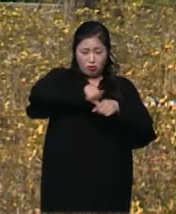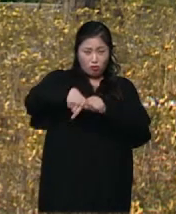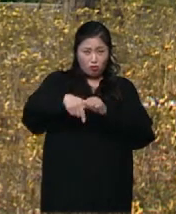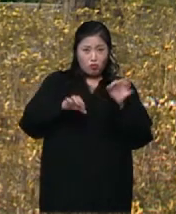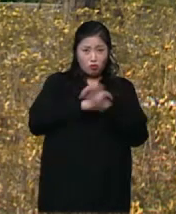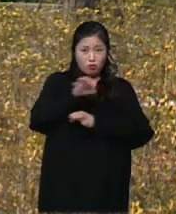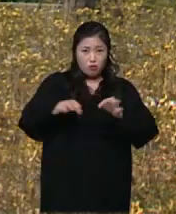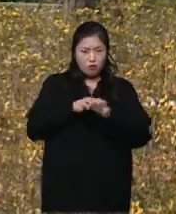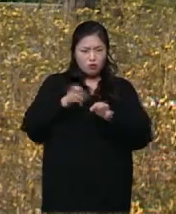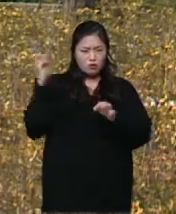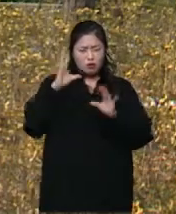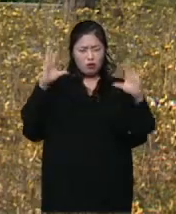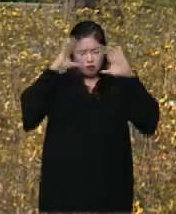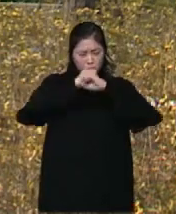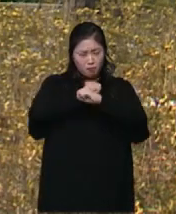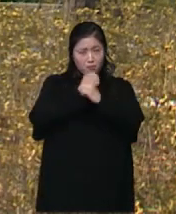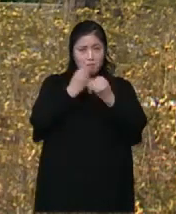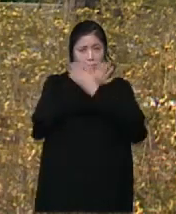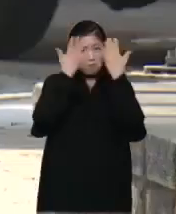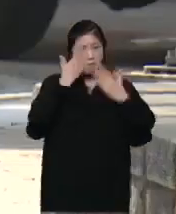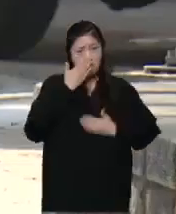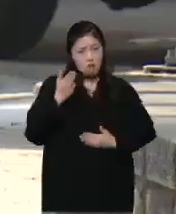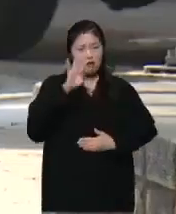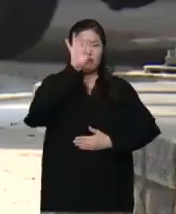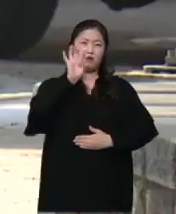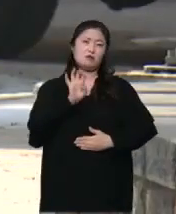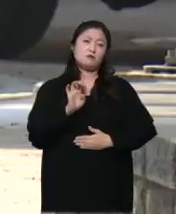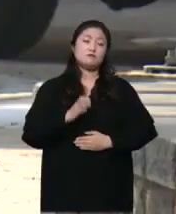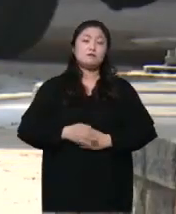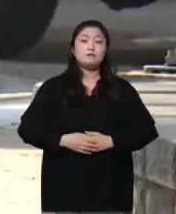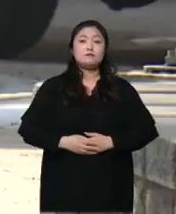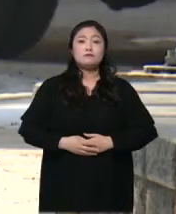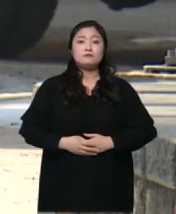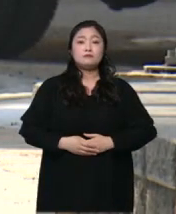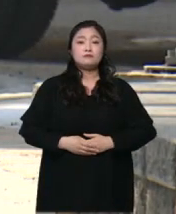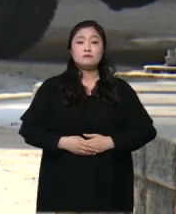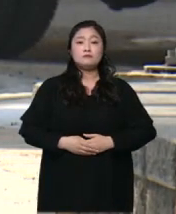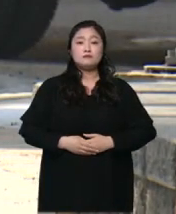침체가 언제쯤 깨질 수 있을지 주목됩니다. KBC 박성호입니다.